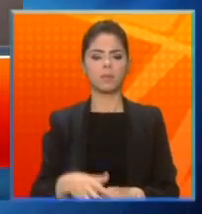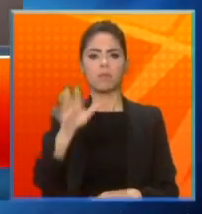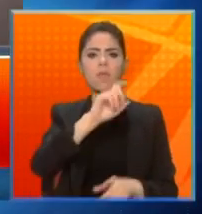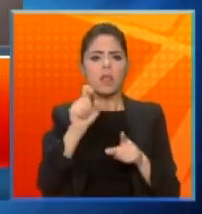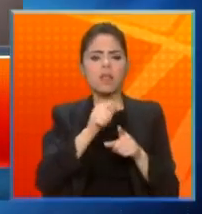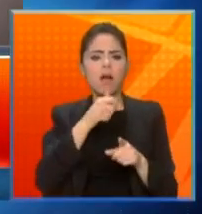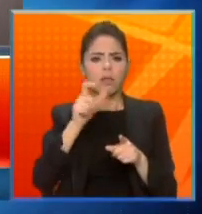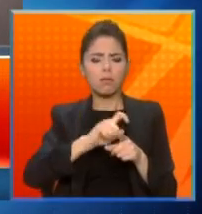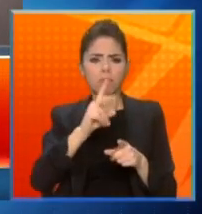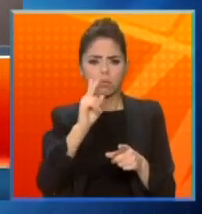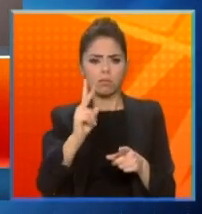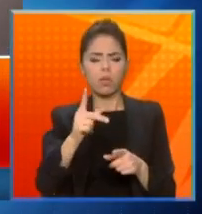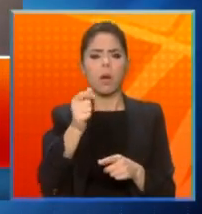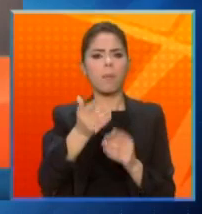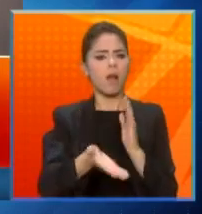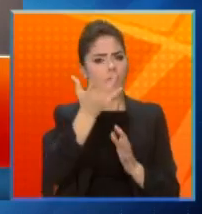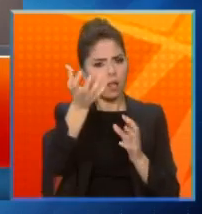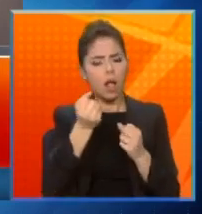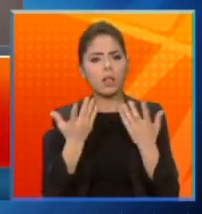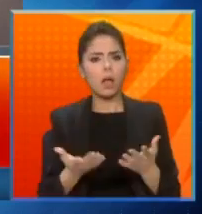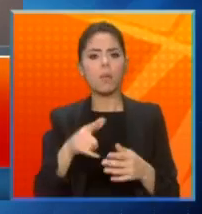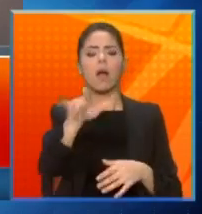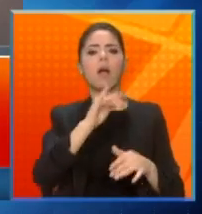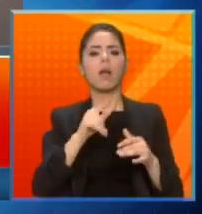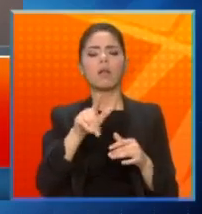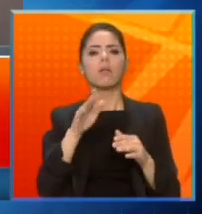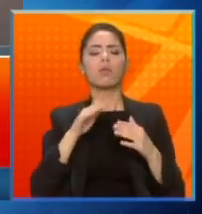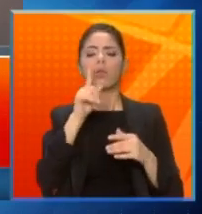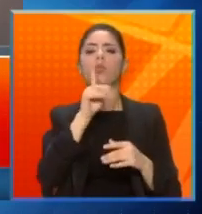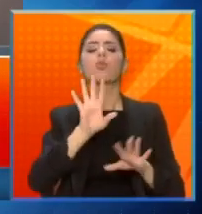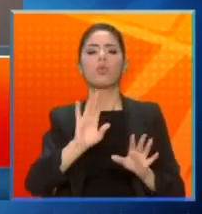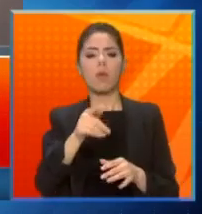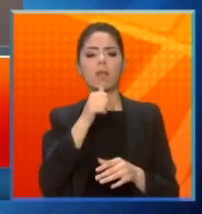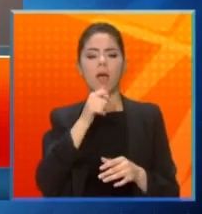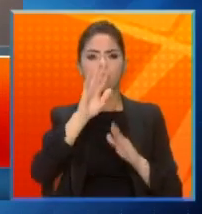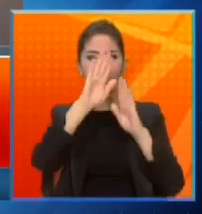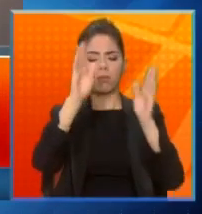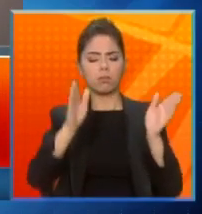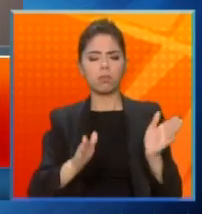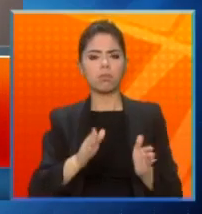Öfkeli yolcu para üstünü aldı ama sakinleşecek gibi değildi. Bu kez cihazın ekranına vurdu.